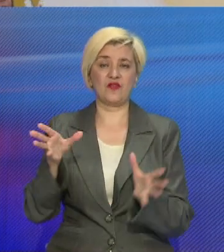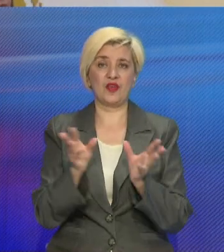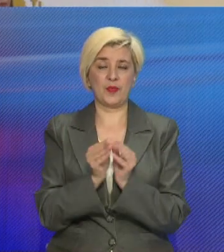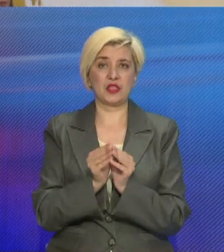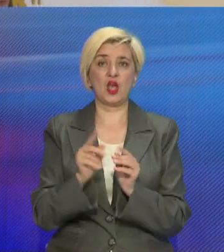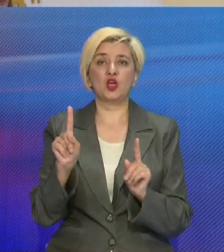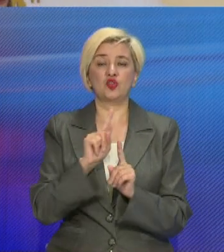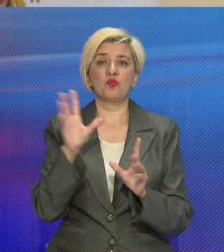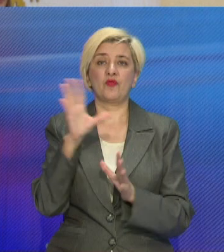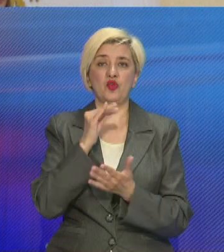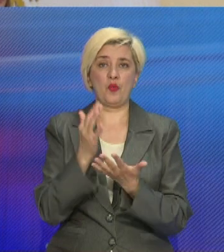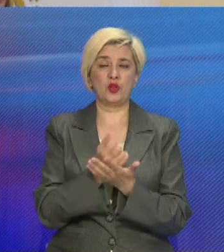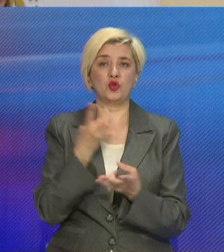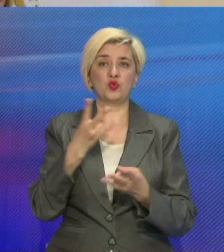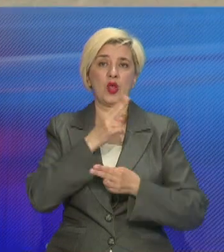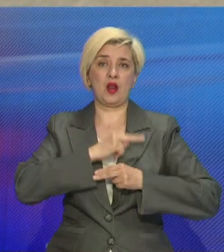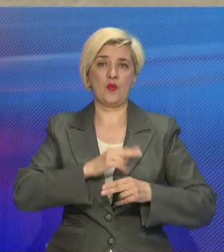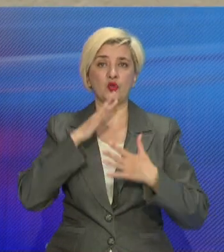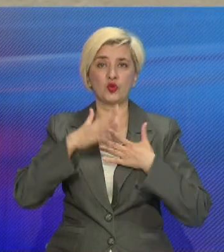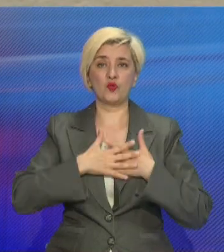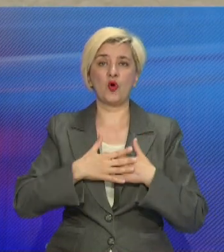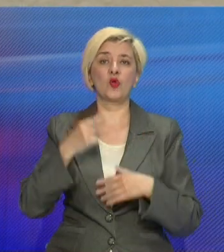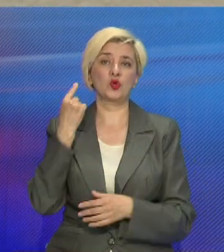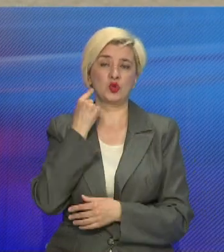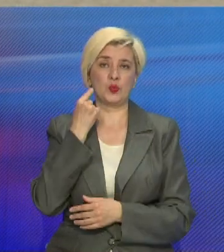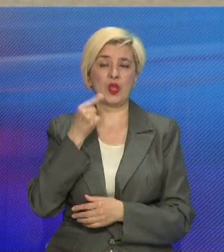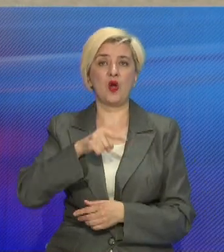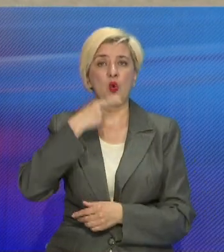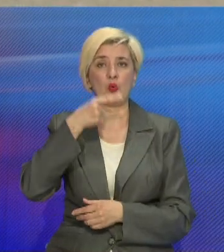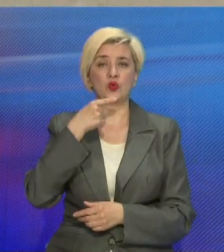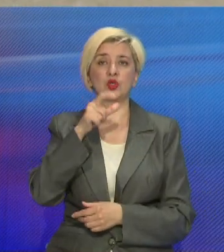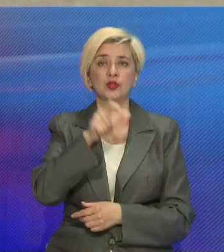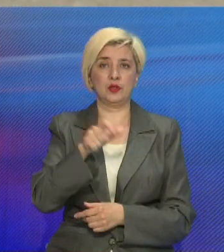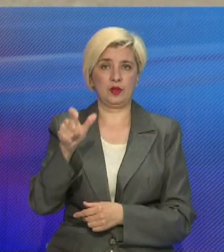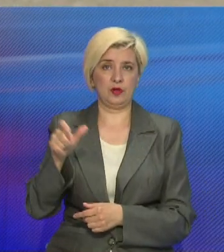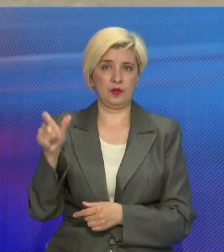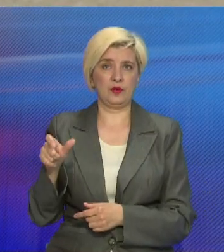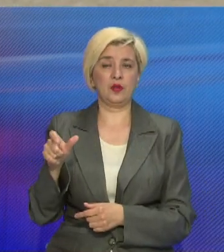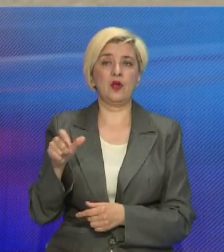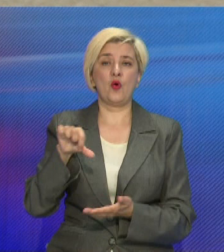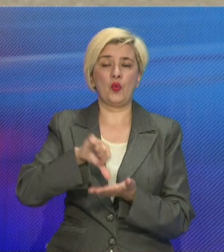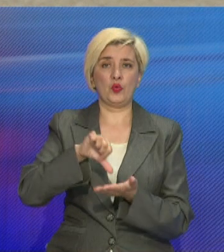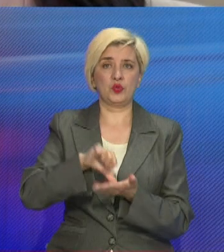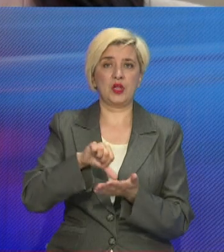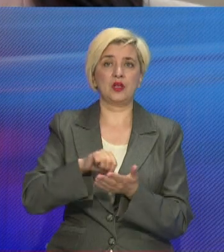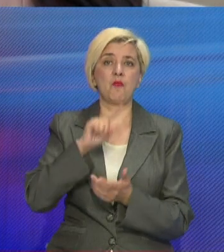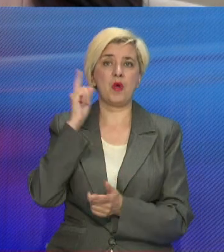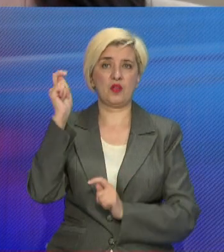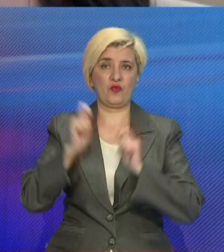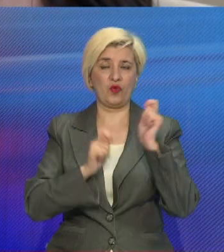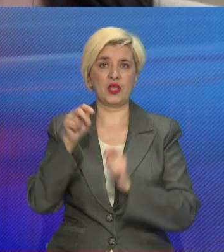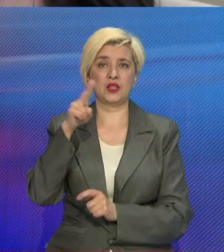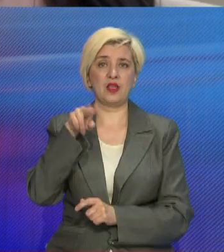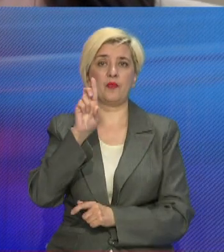треба працавать с любовью и сумленно. Гучить з вуснаў ровесника молодой Беларуси, удельника молодежного форума